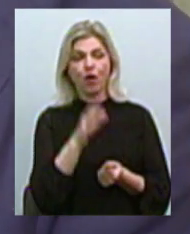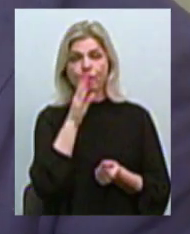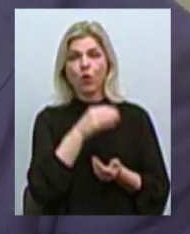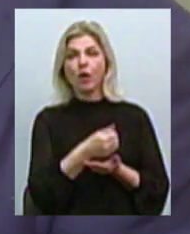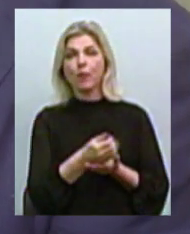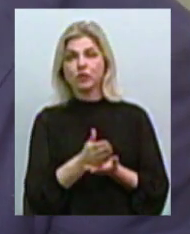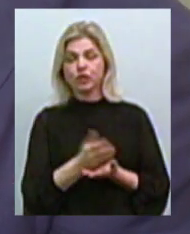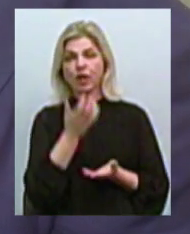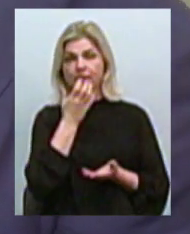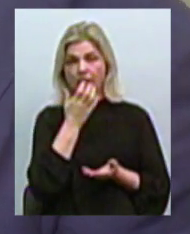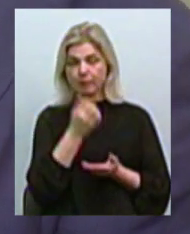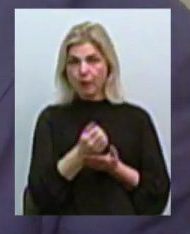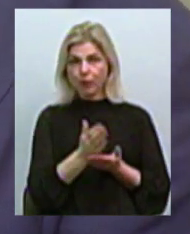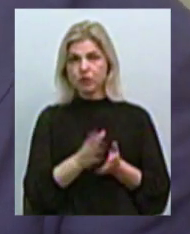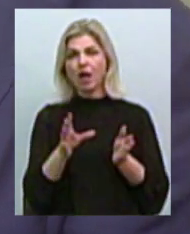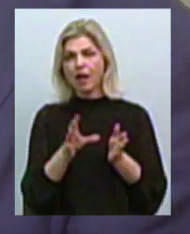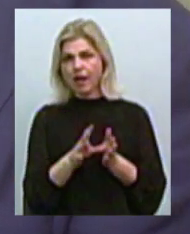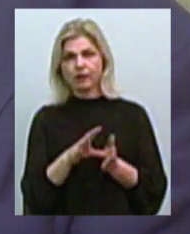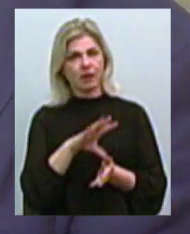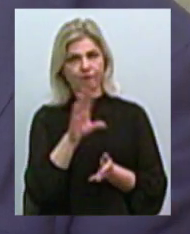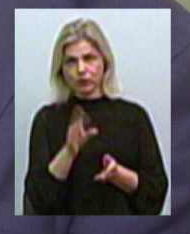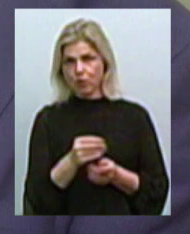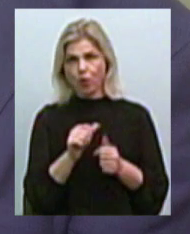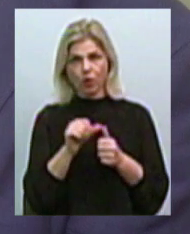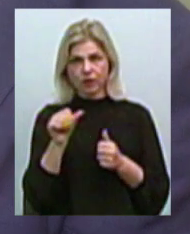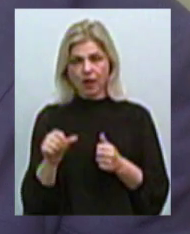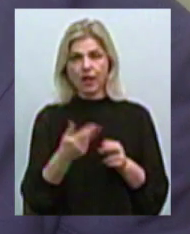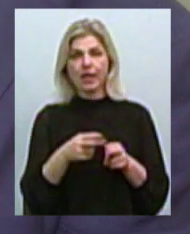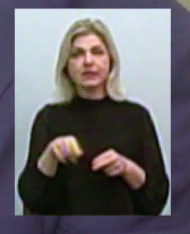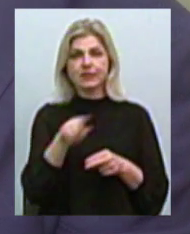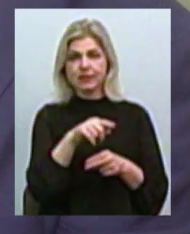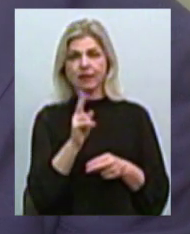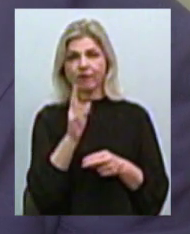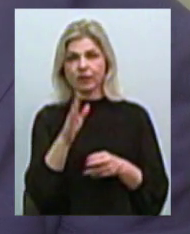водопостачання, теплопостачання, електропостачання. Ці квартири повністю,